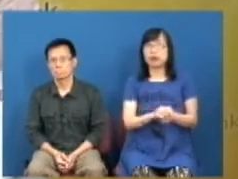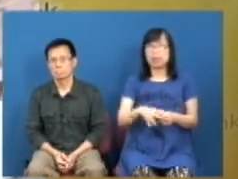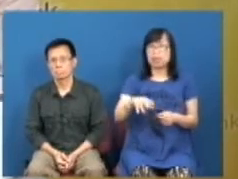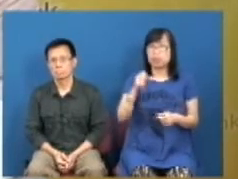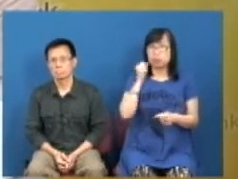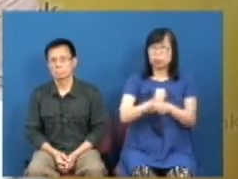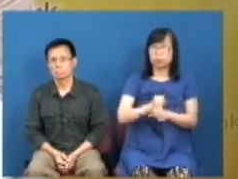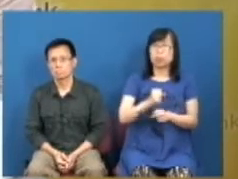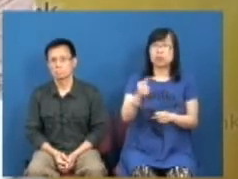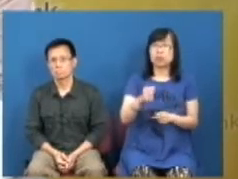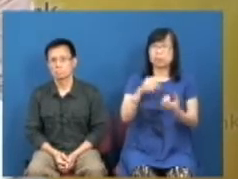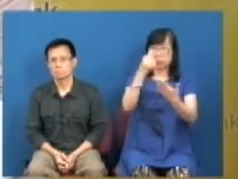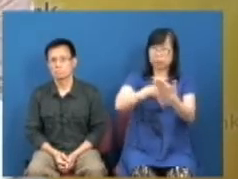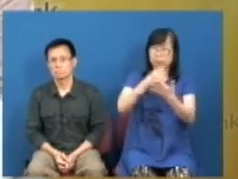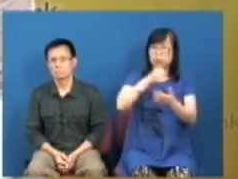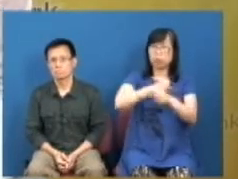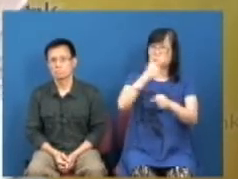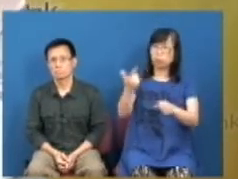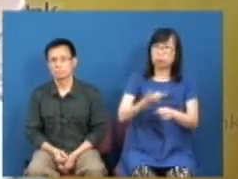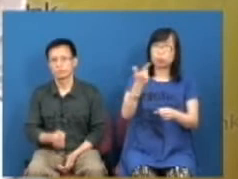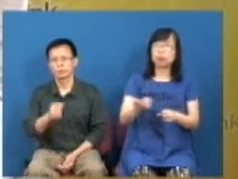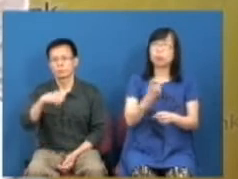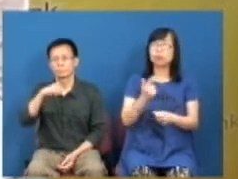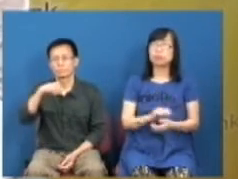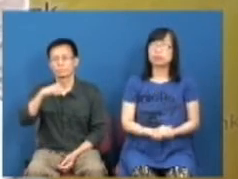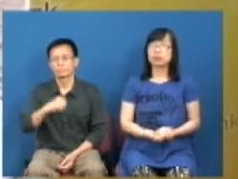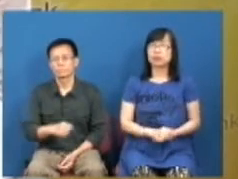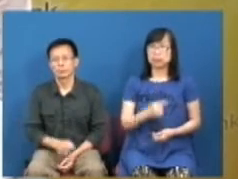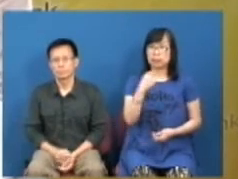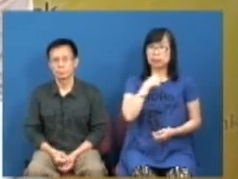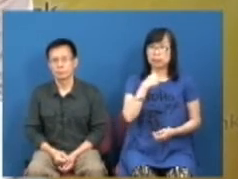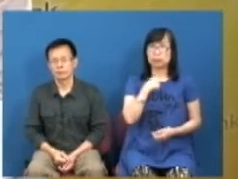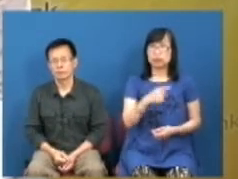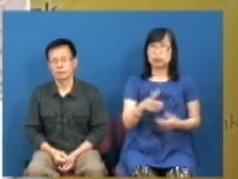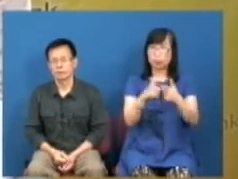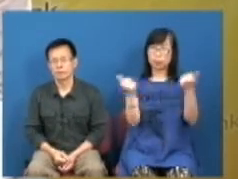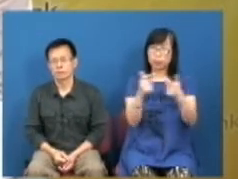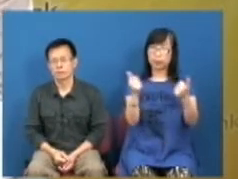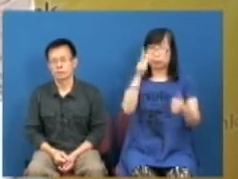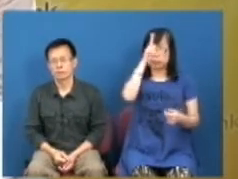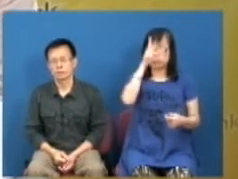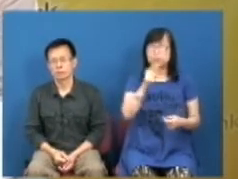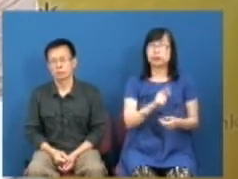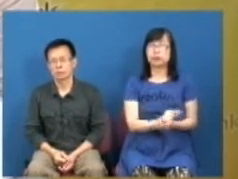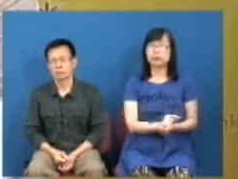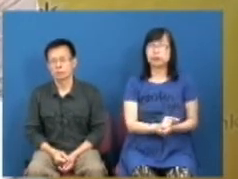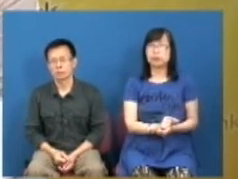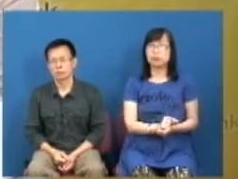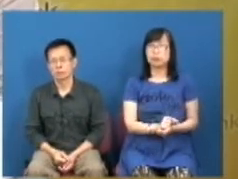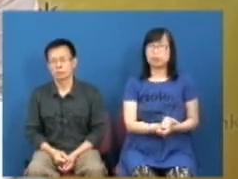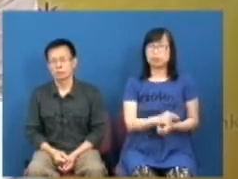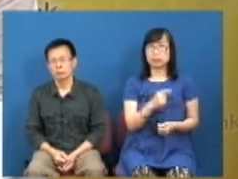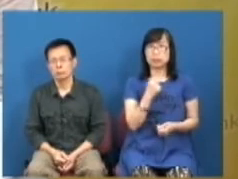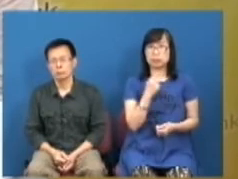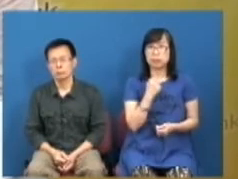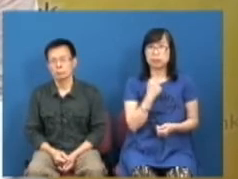個條例方面，真係要做好多功夫。咁但係咧，你亦都要配合翻你政府本身你對於嗰、那